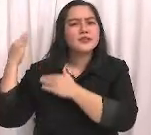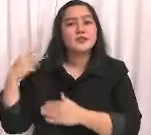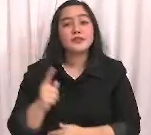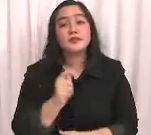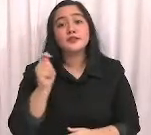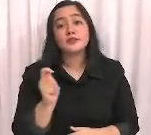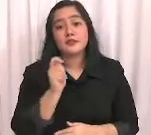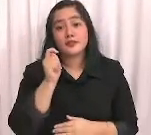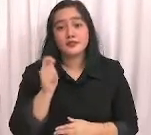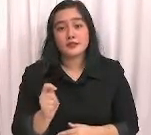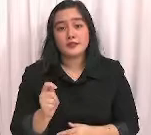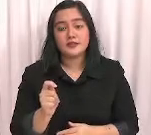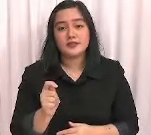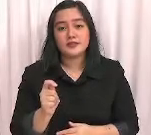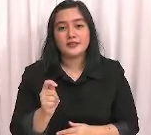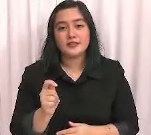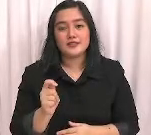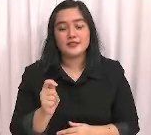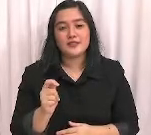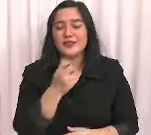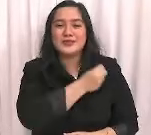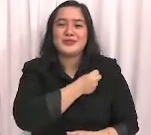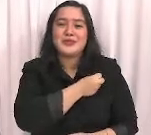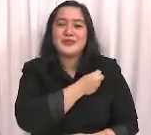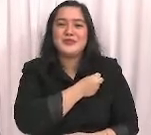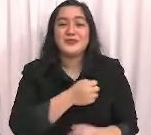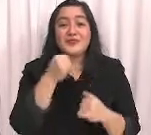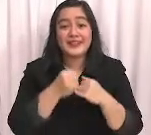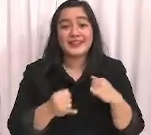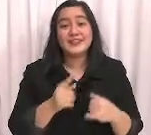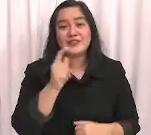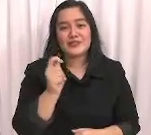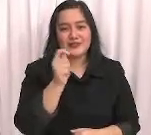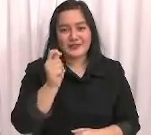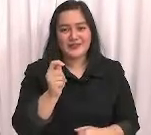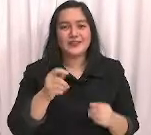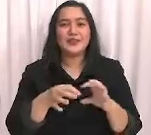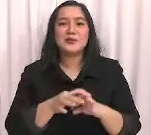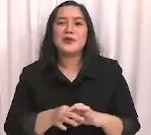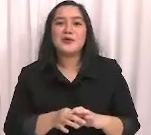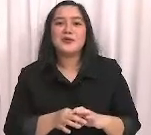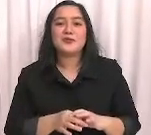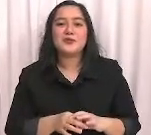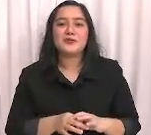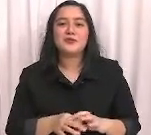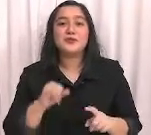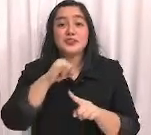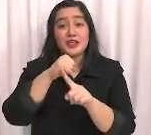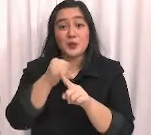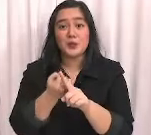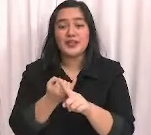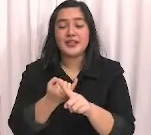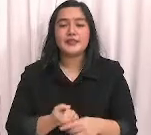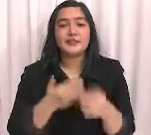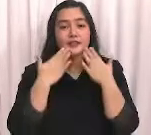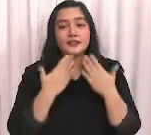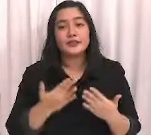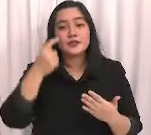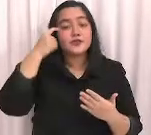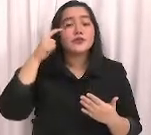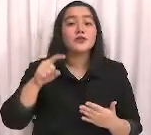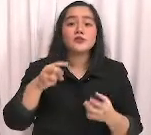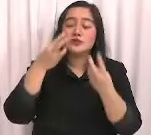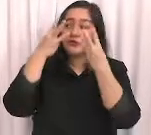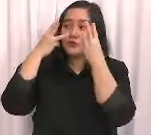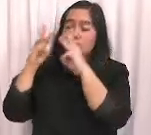ng January. Ang bilis ng panahon. Yeah. Akalain niyo yun, no? Maraming salamat po sa inyong pagsubaybay sa